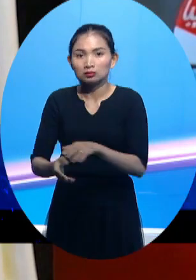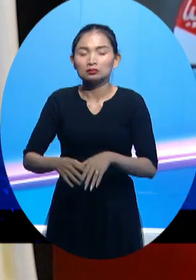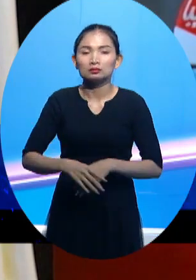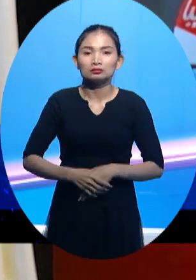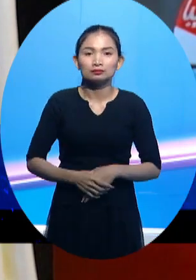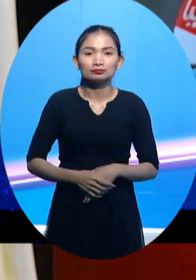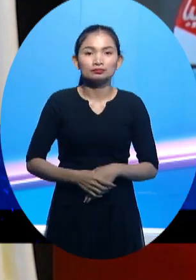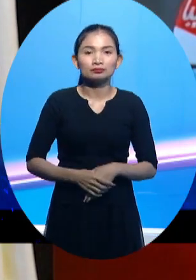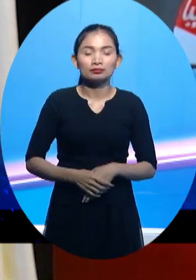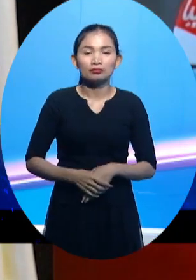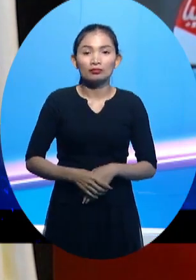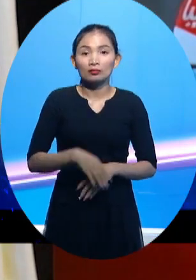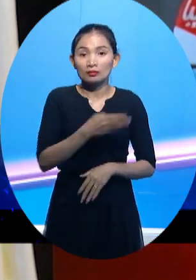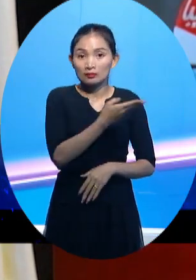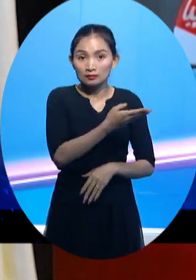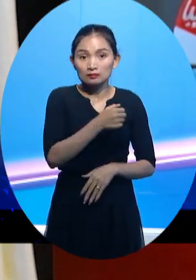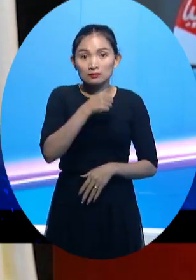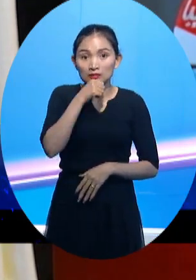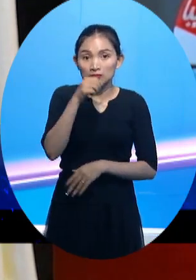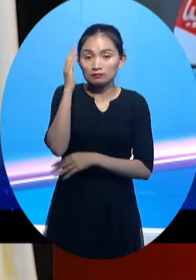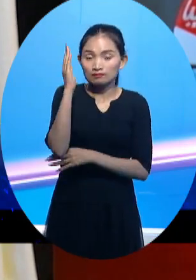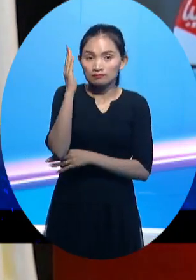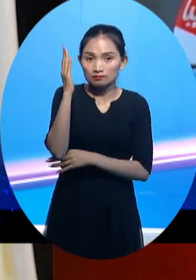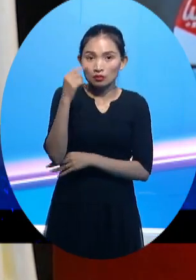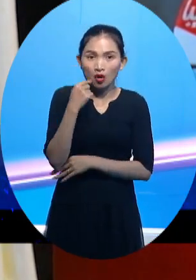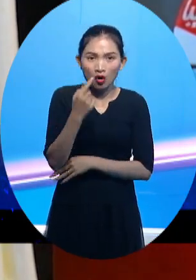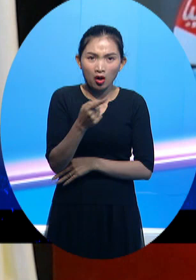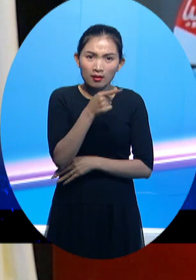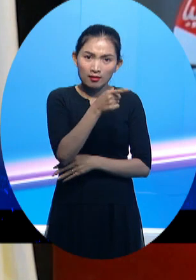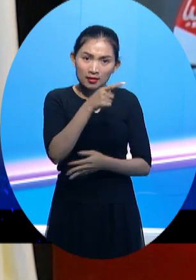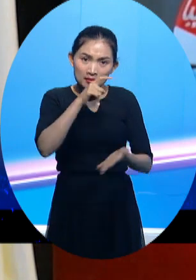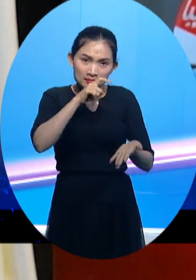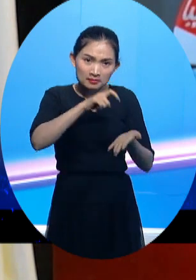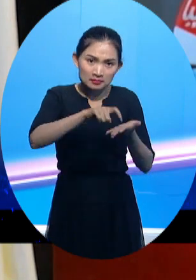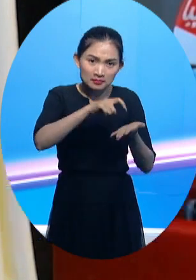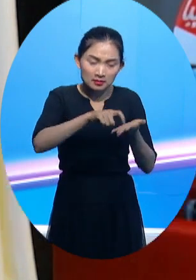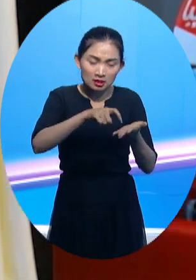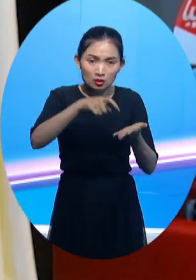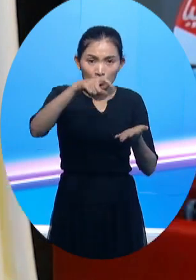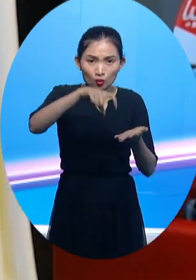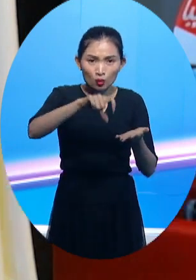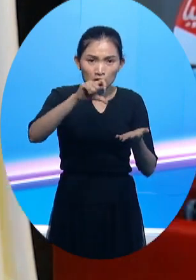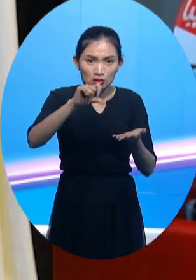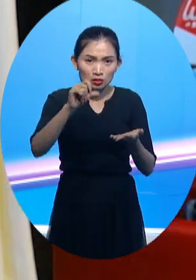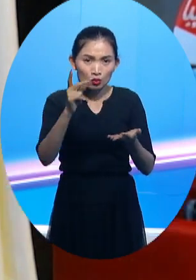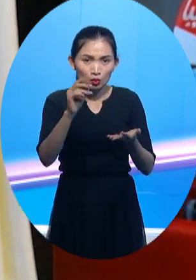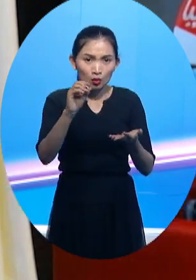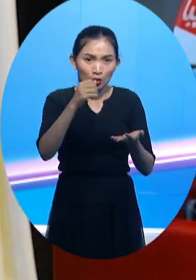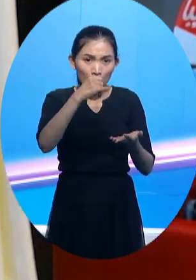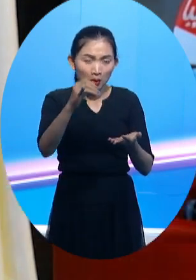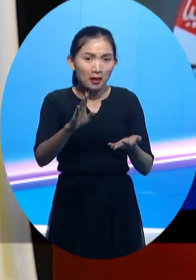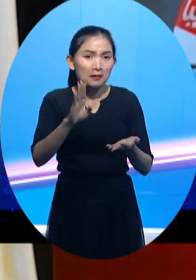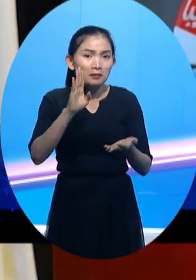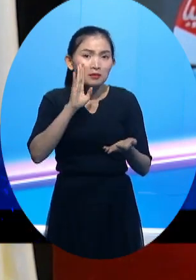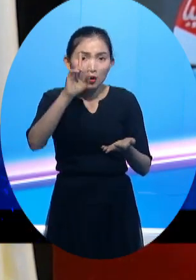tại một cuộc hợp báo ở sana đại diện hui khẳng định Mỹ đã đạt tới mức quân sự hóa biển đỏ các hành động liều